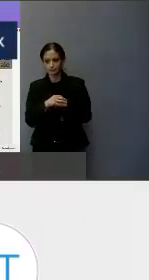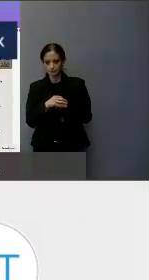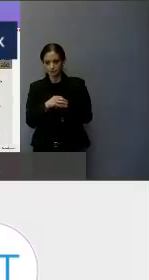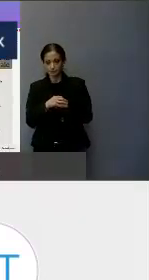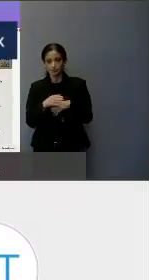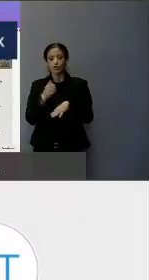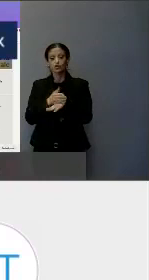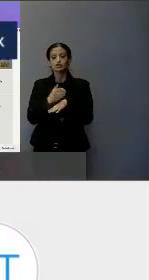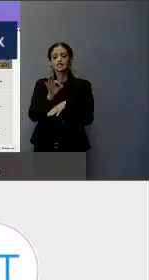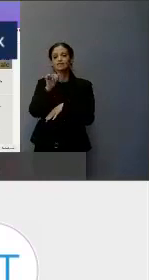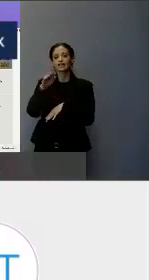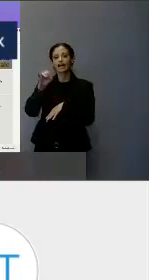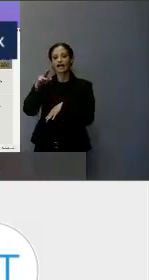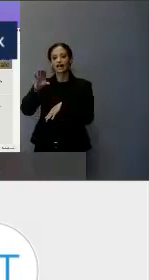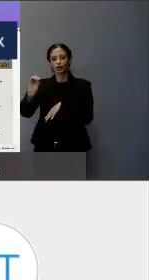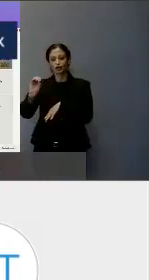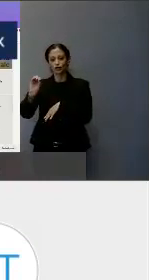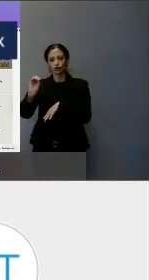consigliere ferrero